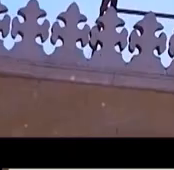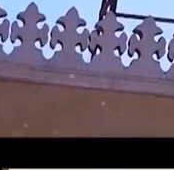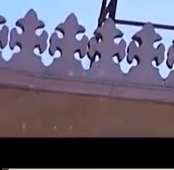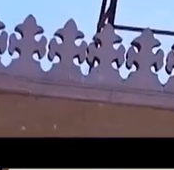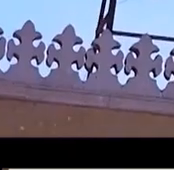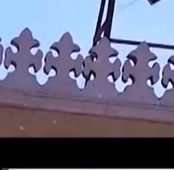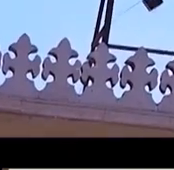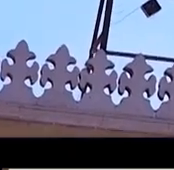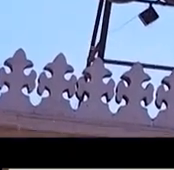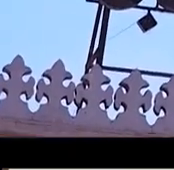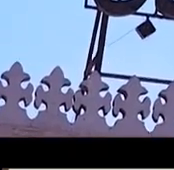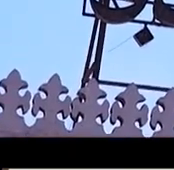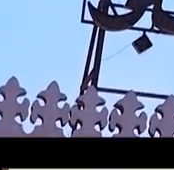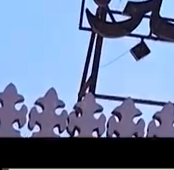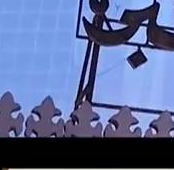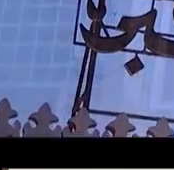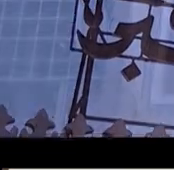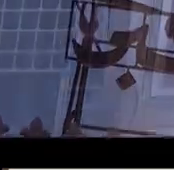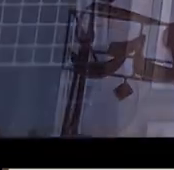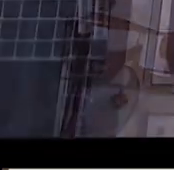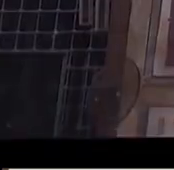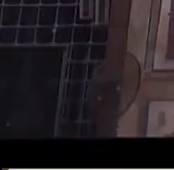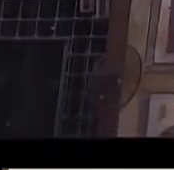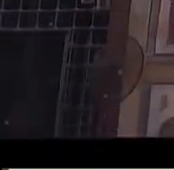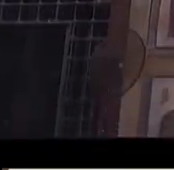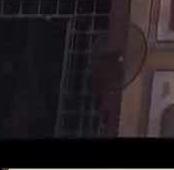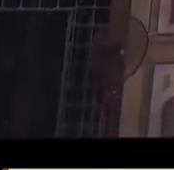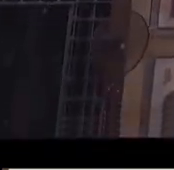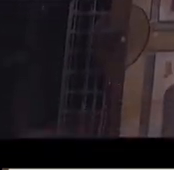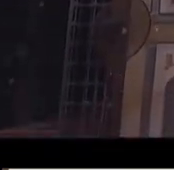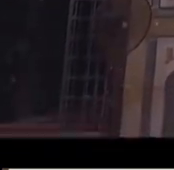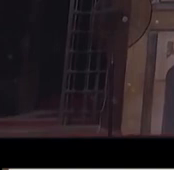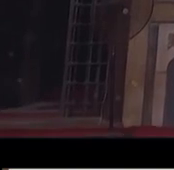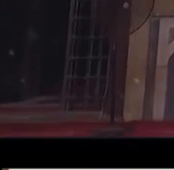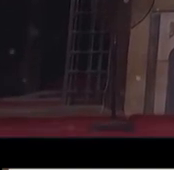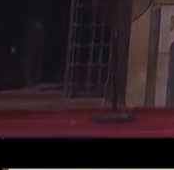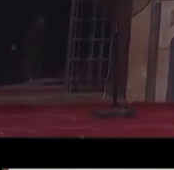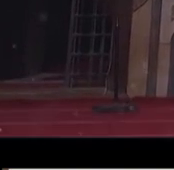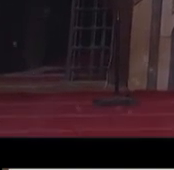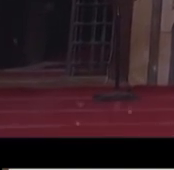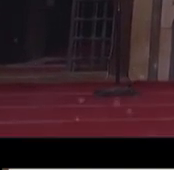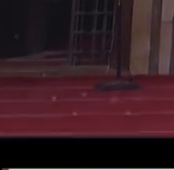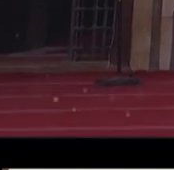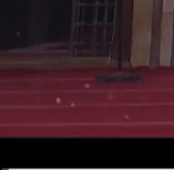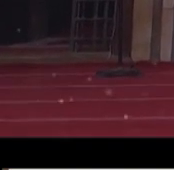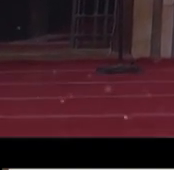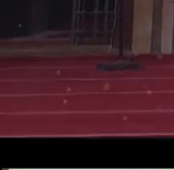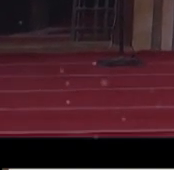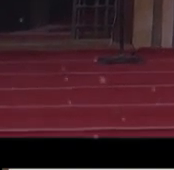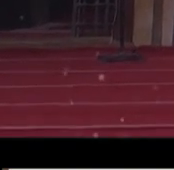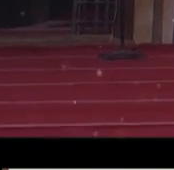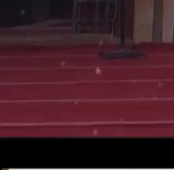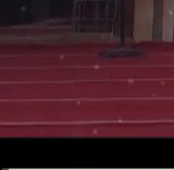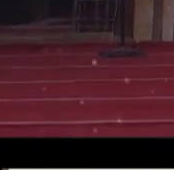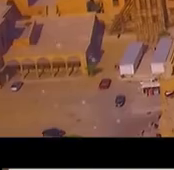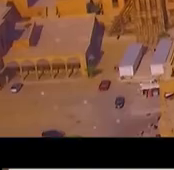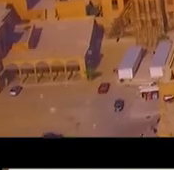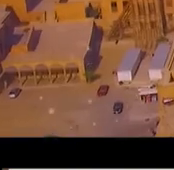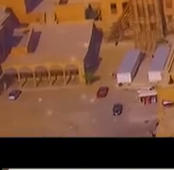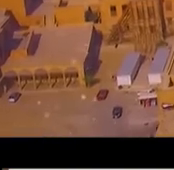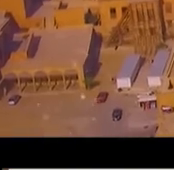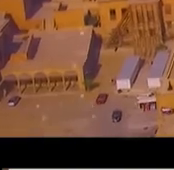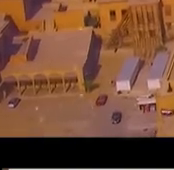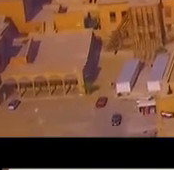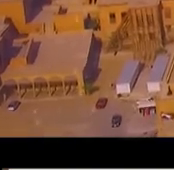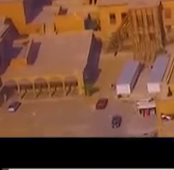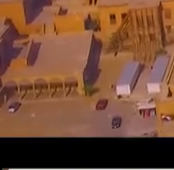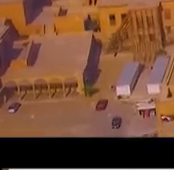يرام يا خير الحافظين ويا مجيب السائلين واخر دان